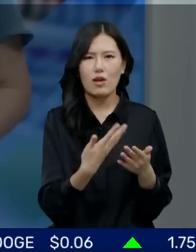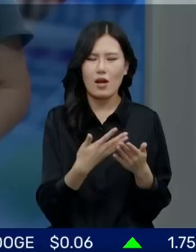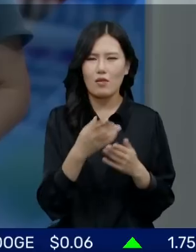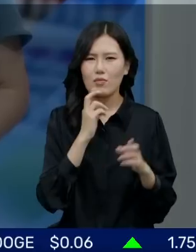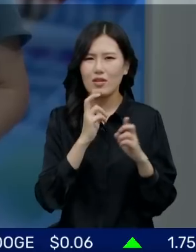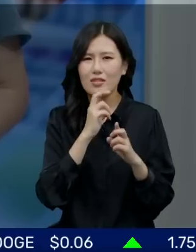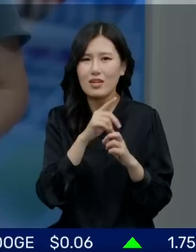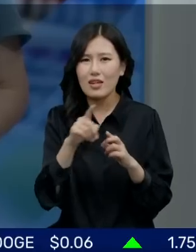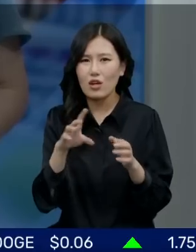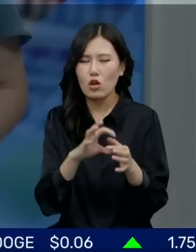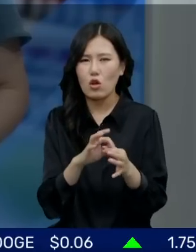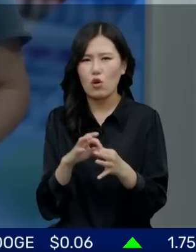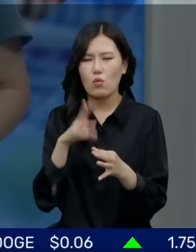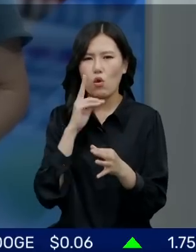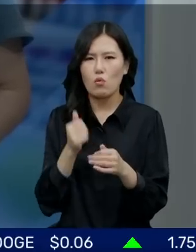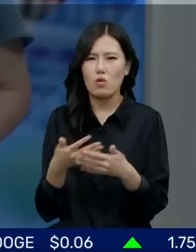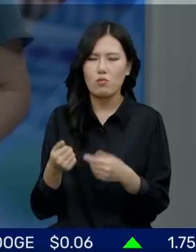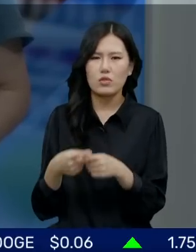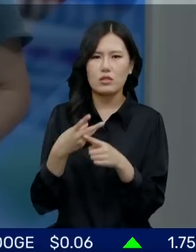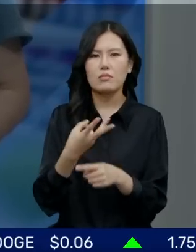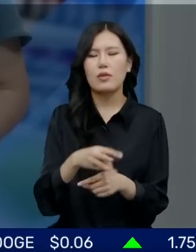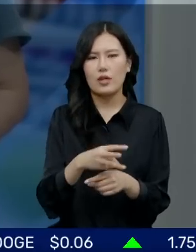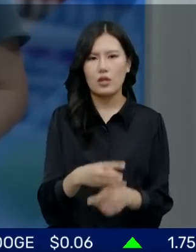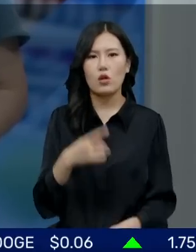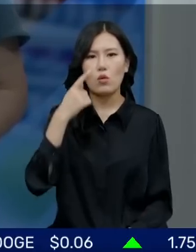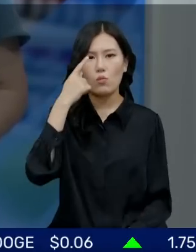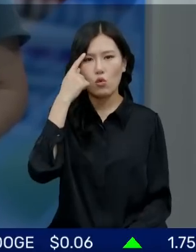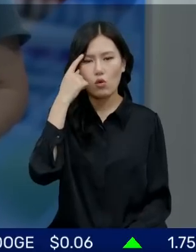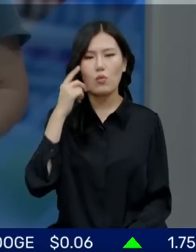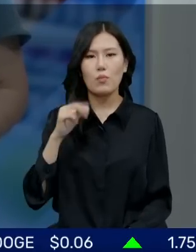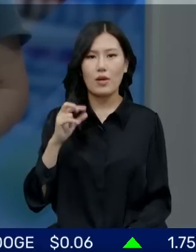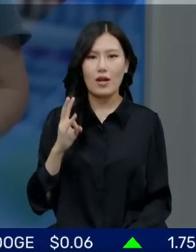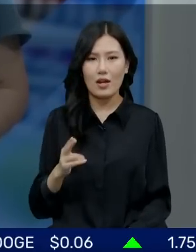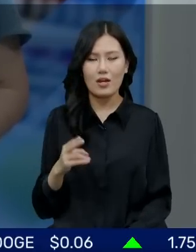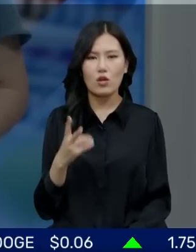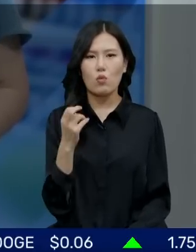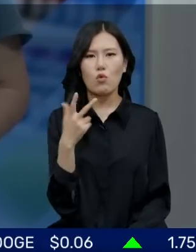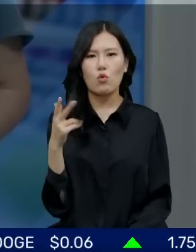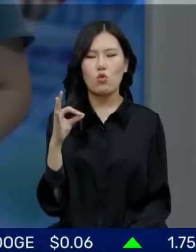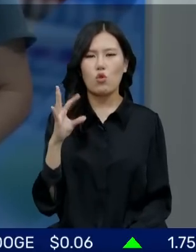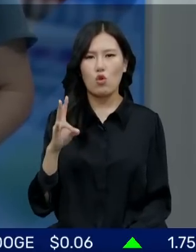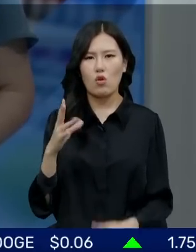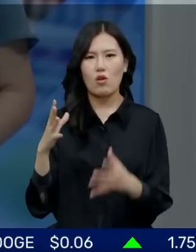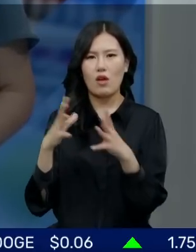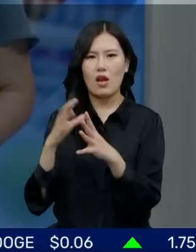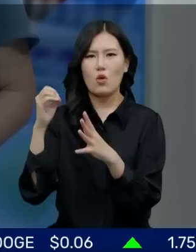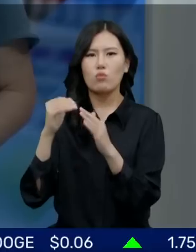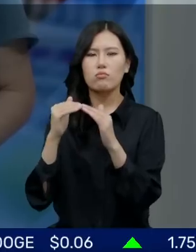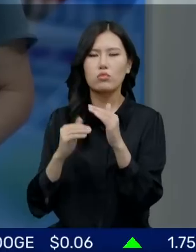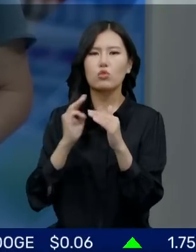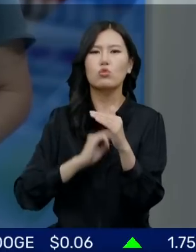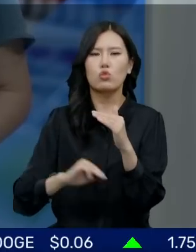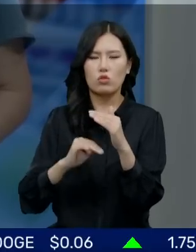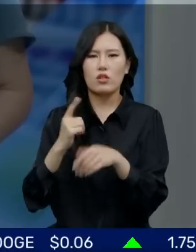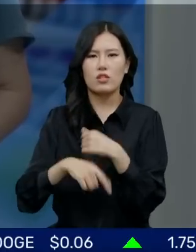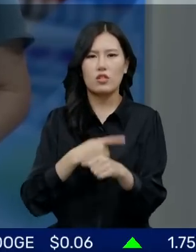юм. За Монгол банк хэрэглээний үнийн индексээр илэрхийлсэн инфляц 2023 онд нэг орнотой тоонд дунд хугацаанд жилийн